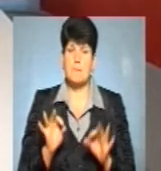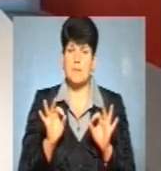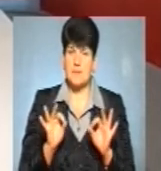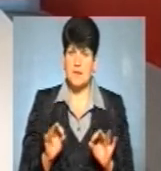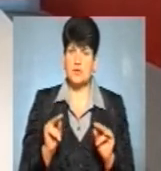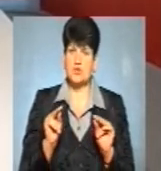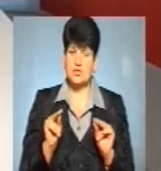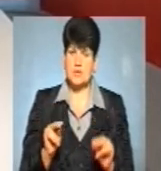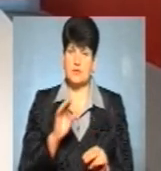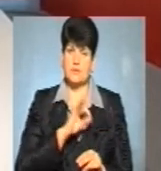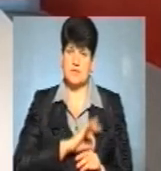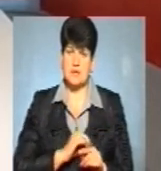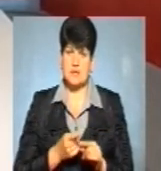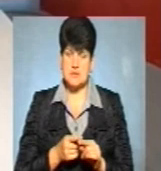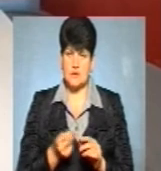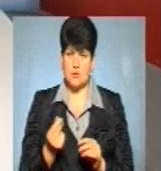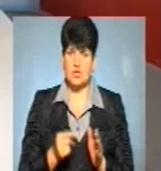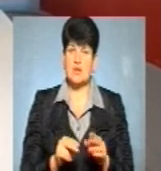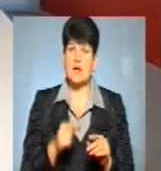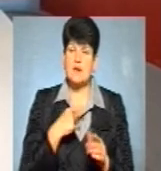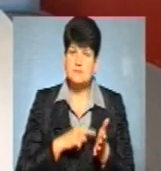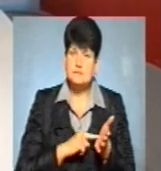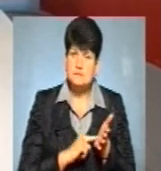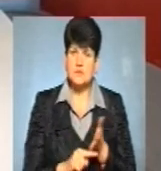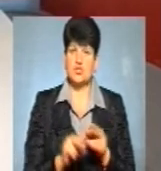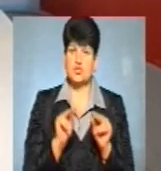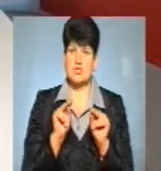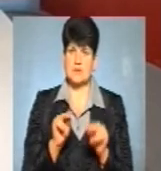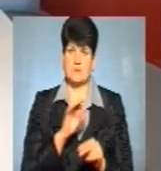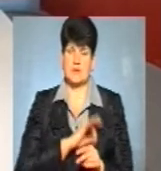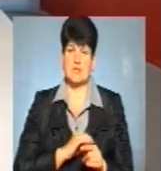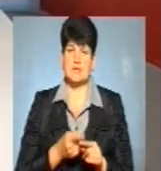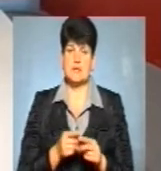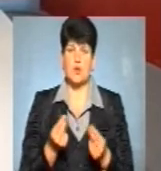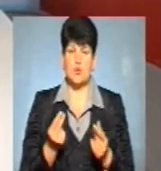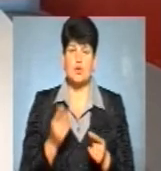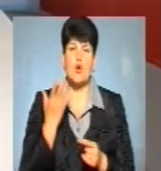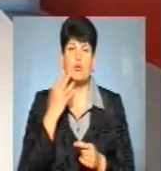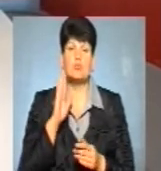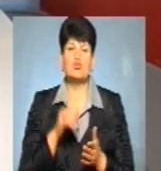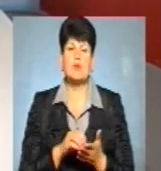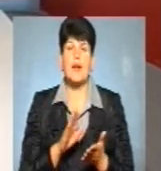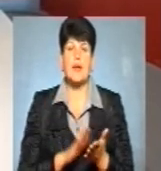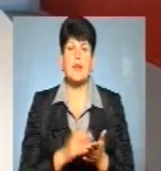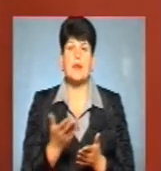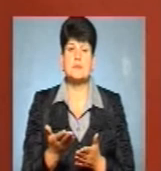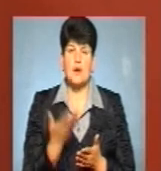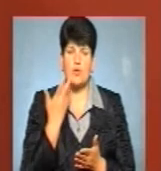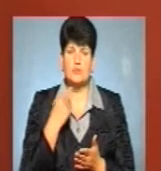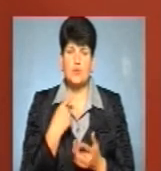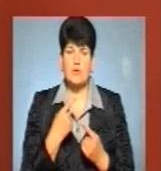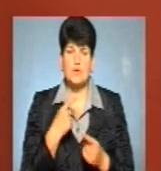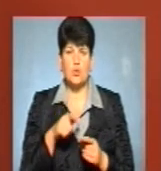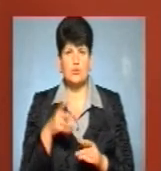чесному використанні цих коштів. Я наголошую, чесному використанні цих коштів. А коли будуть є реєстри, ті, про які ви говорите, де люди